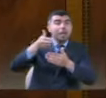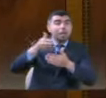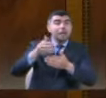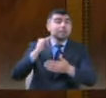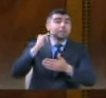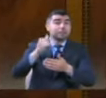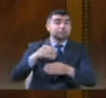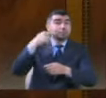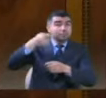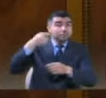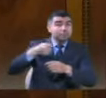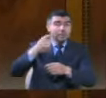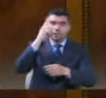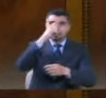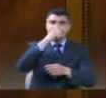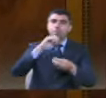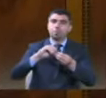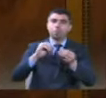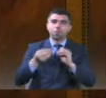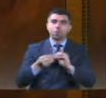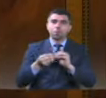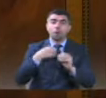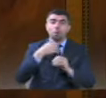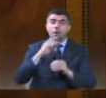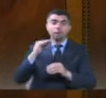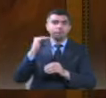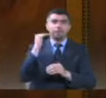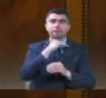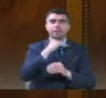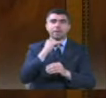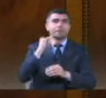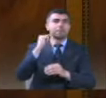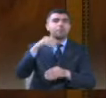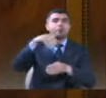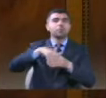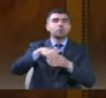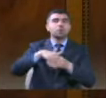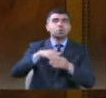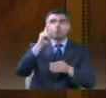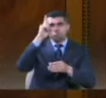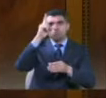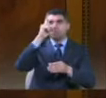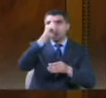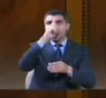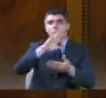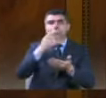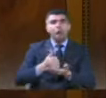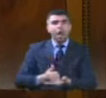القائمة لفائدة المتقاعدين إن لم نعجل بالقيام بالإصلاح وهو ما سنفعله إن شاء الله الرحمن